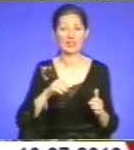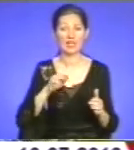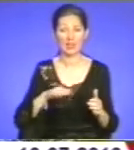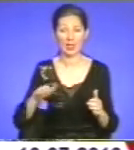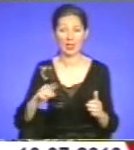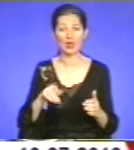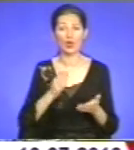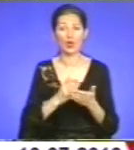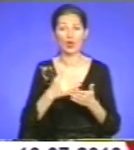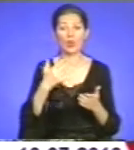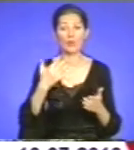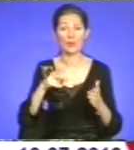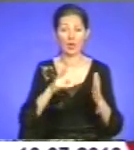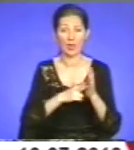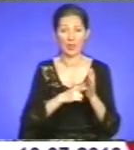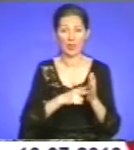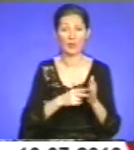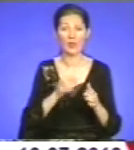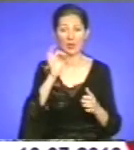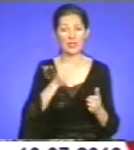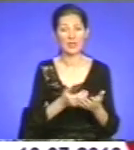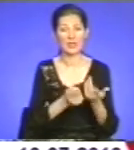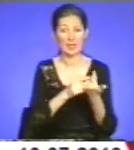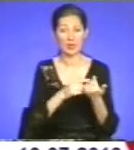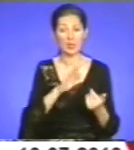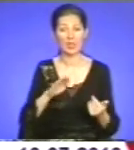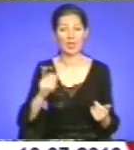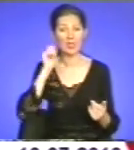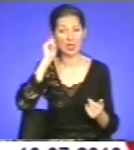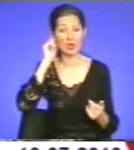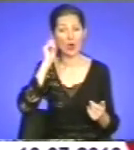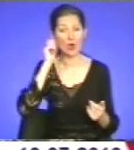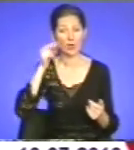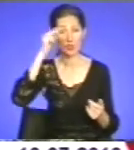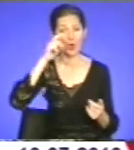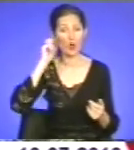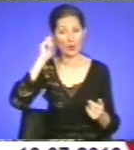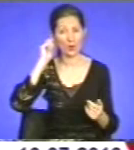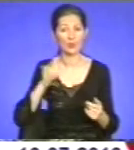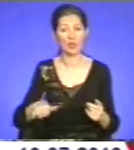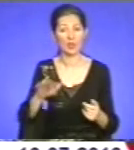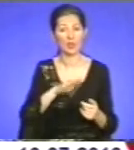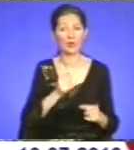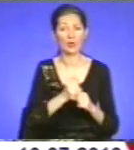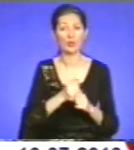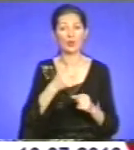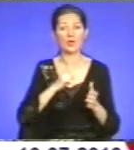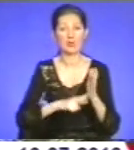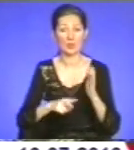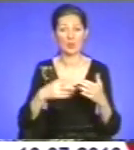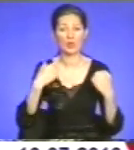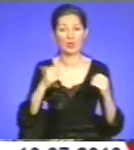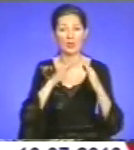72,5% від загальної кількості дітей шкільного віку. На території області вже розпочали свою роботу 480 оздоровчих закладів, в тому числі